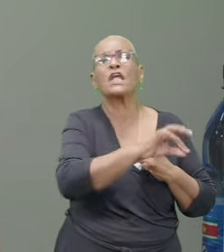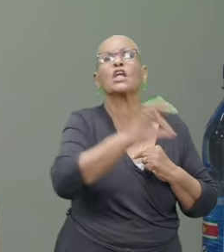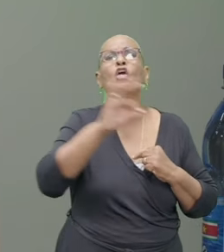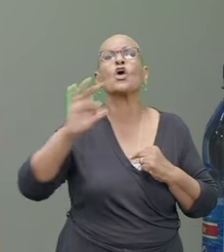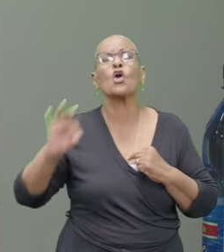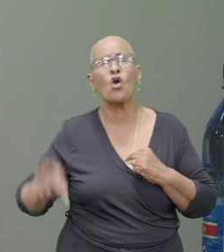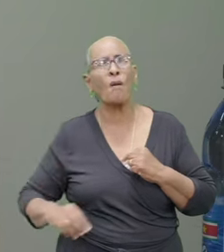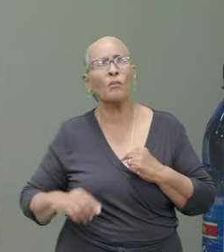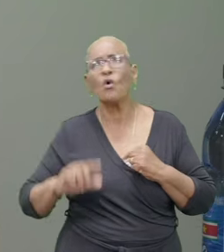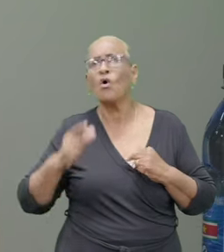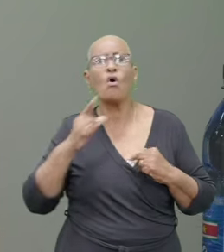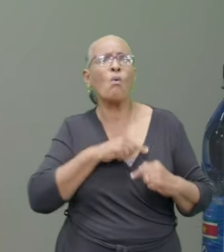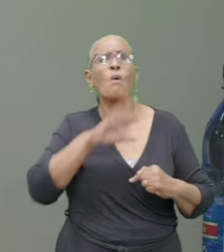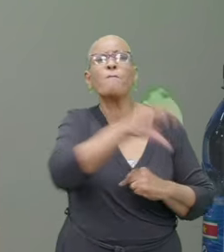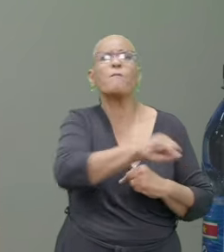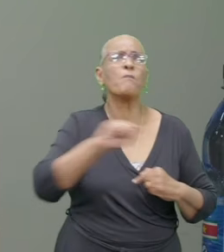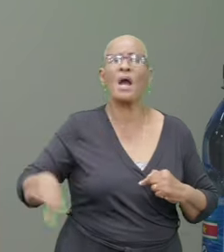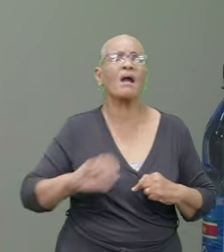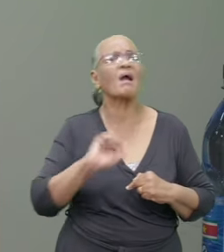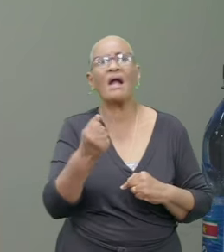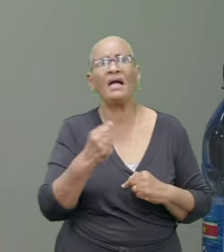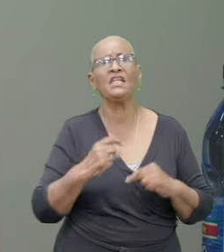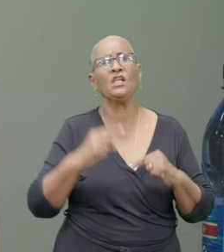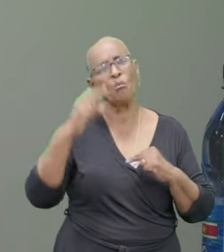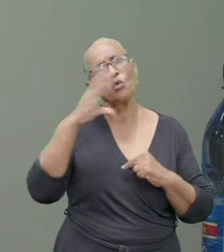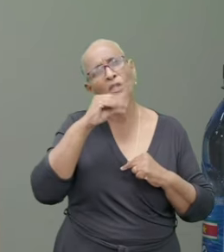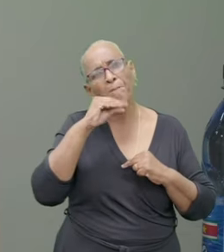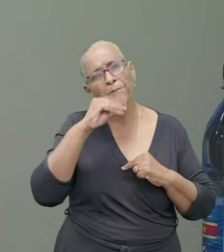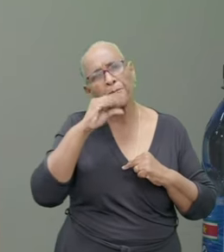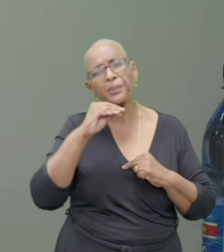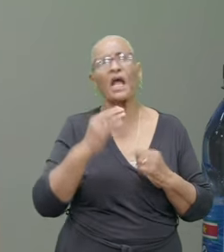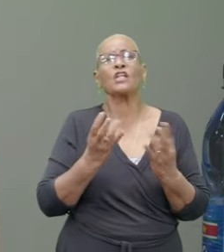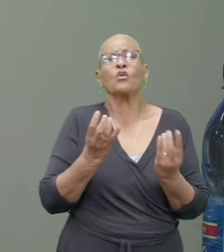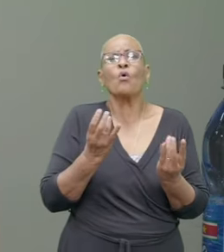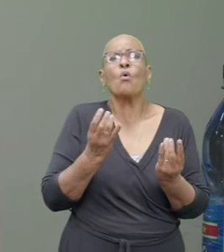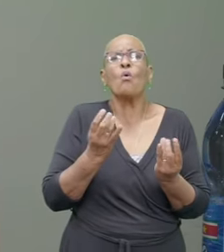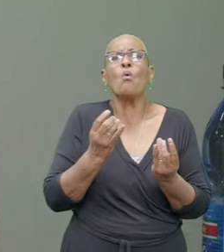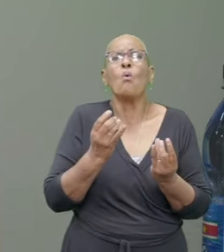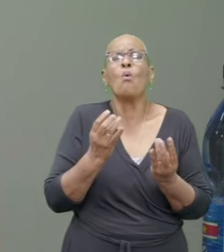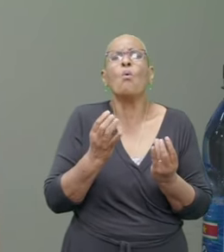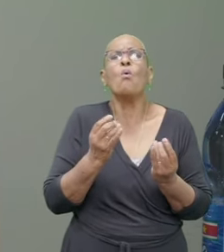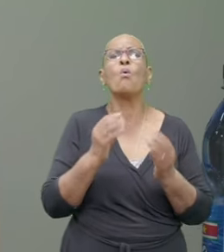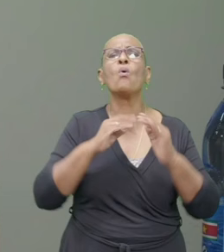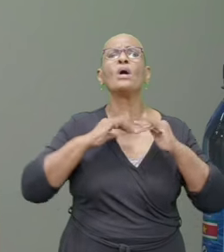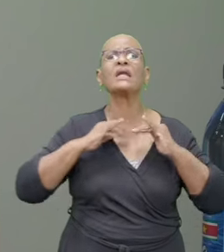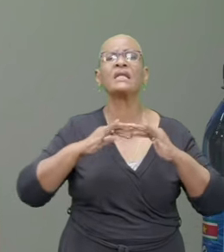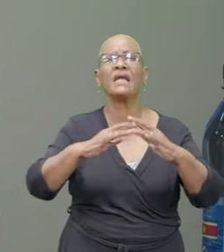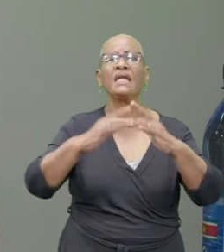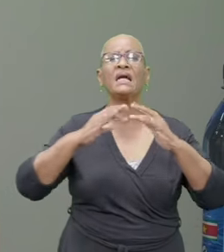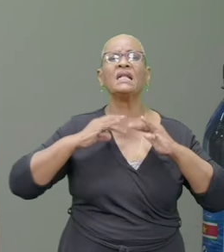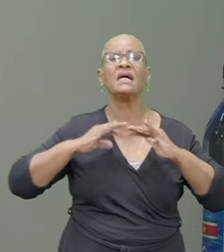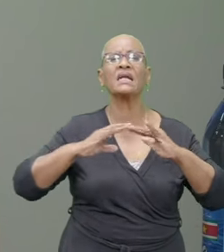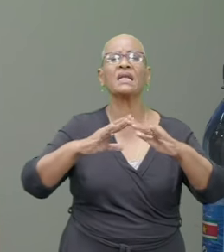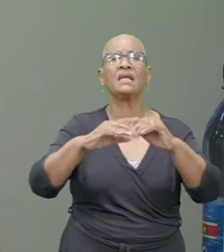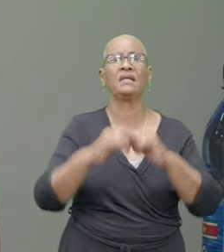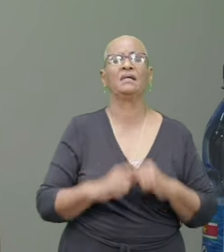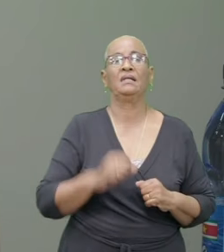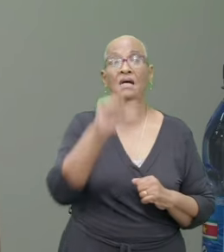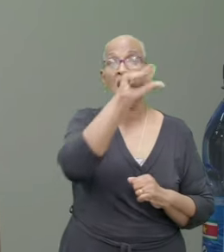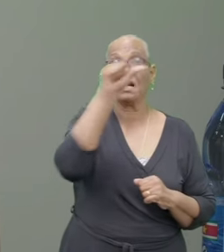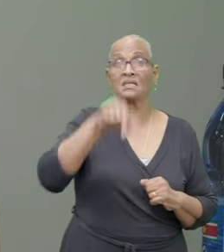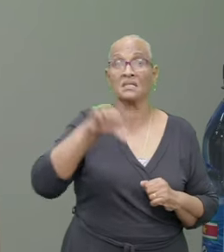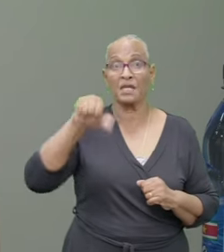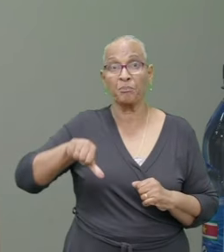niet zoveel. Het academisch ziekenhuis heeft ongeveer voor het Slaans Hospitaal, als het gaat om gespecialiseerd personeel die in staat is om